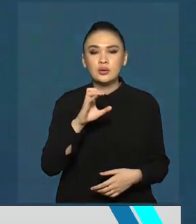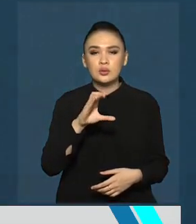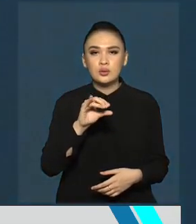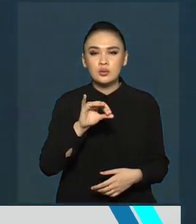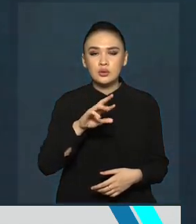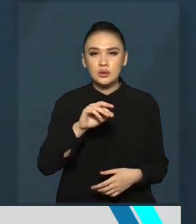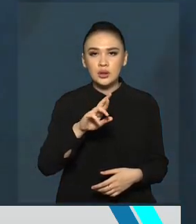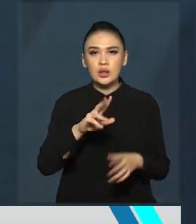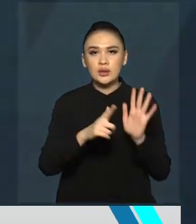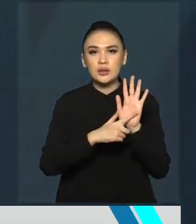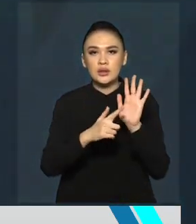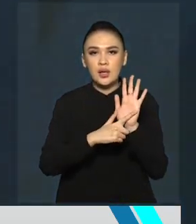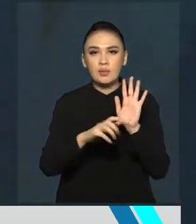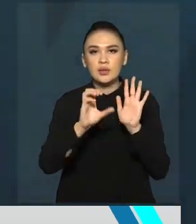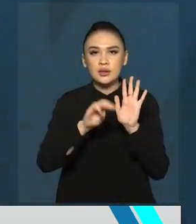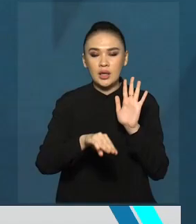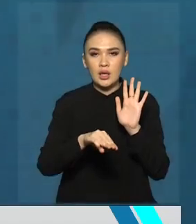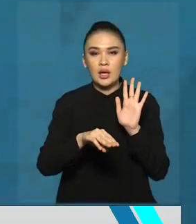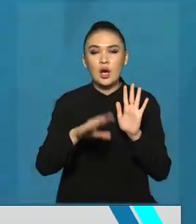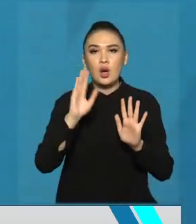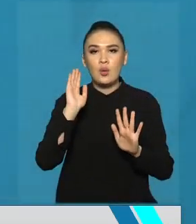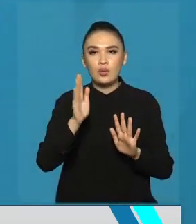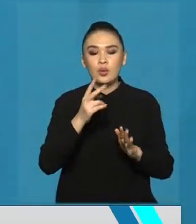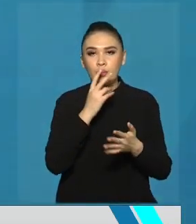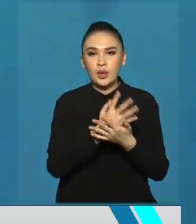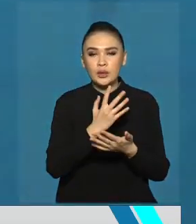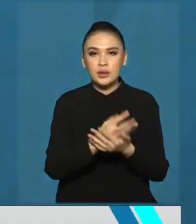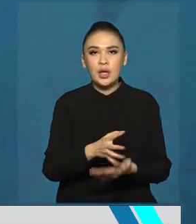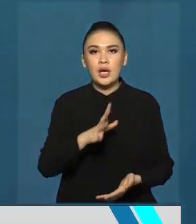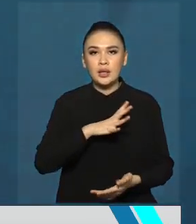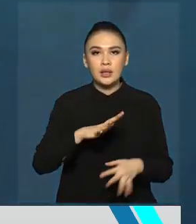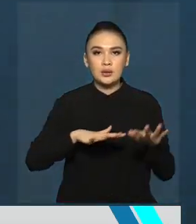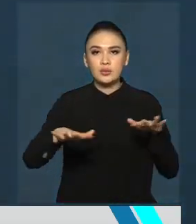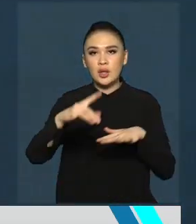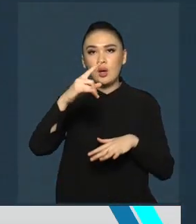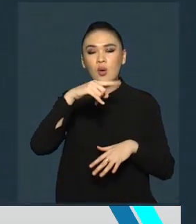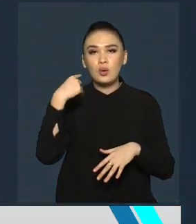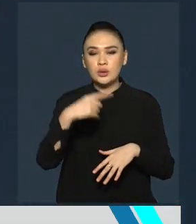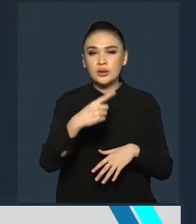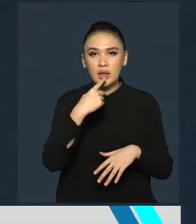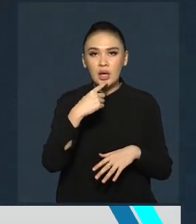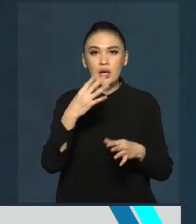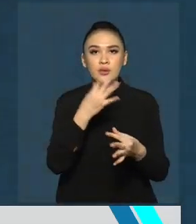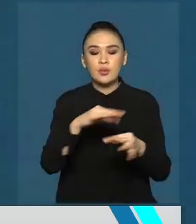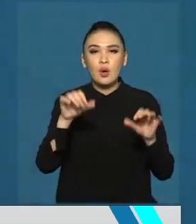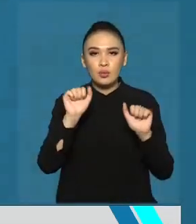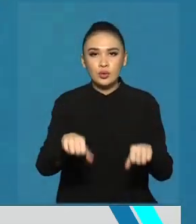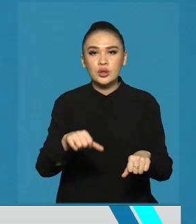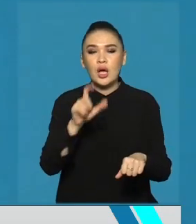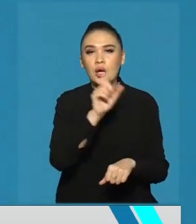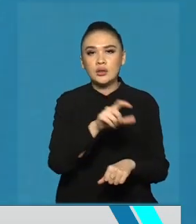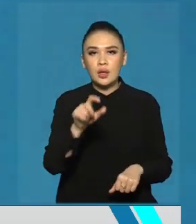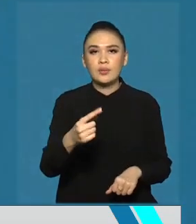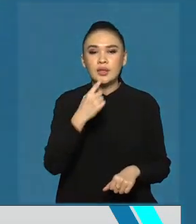Конституцияның 7-ші бабының 2-ші тармағы шығады. Яғни біздің елімізде орыс тілі еркін қолданылады, сондықтан азаматтардың тіл таңдау құқығы бар деген